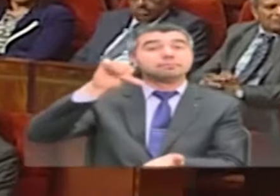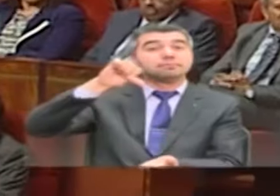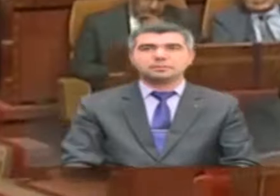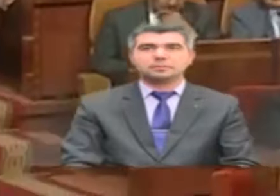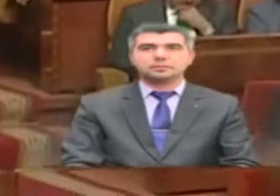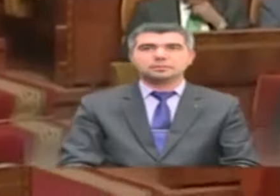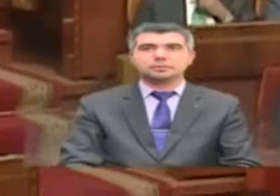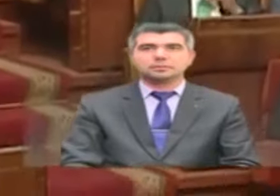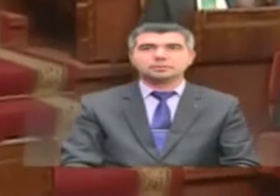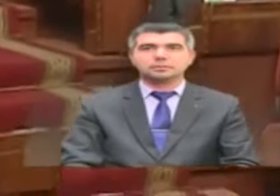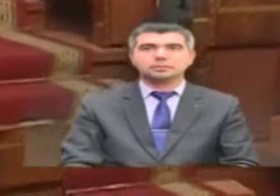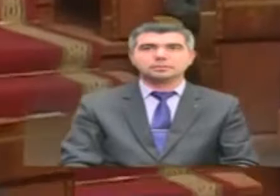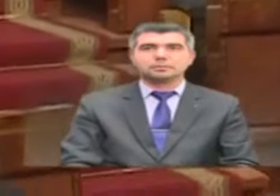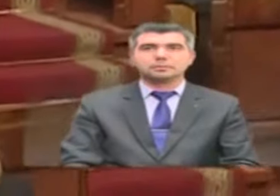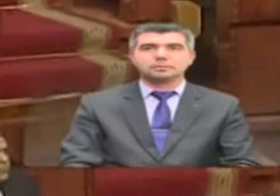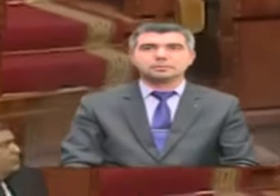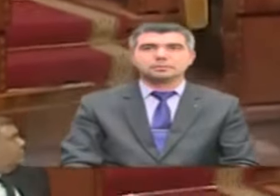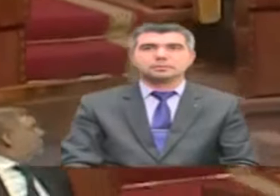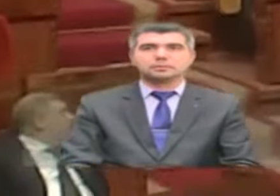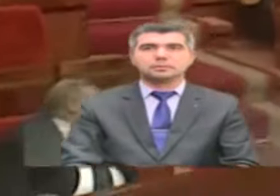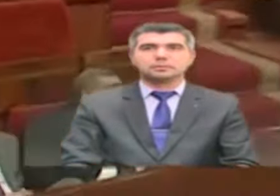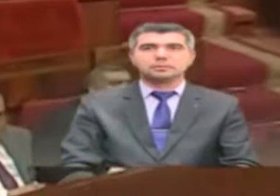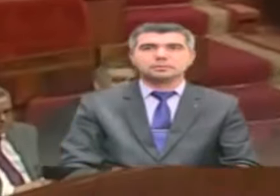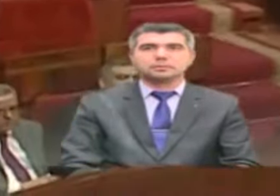الحكومه في برنامجها